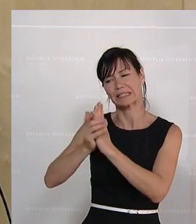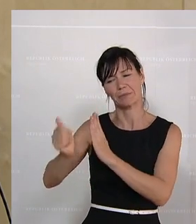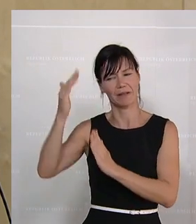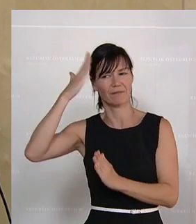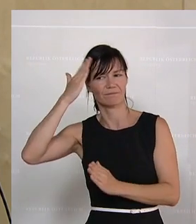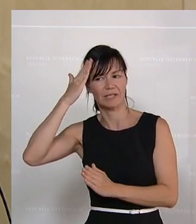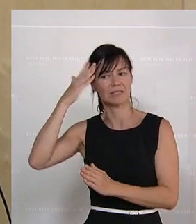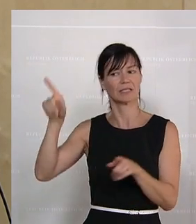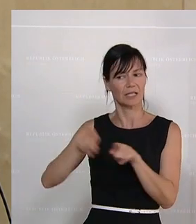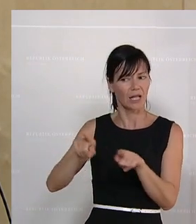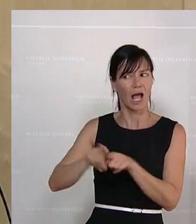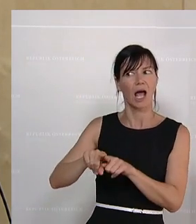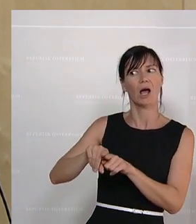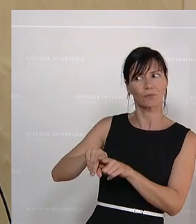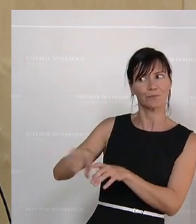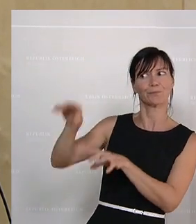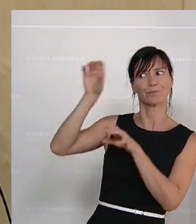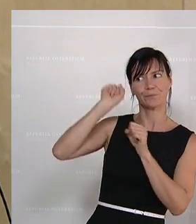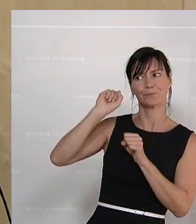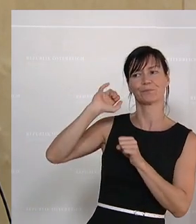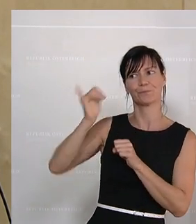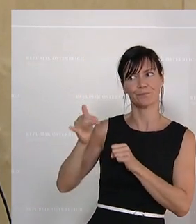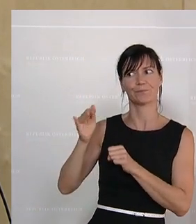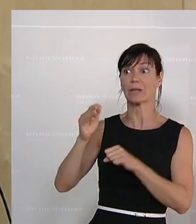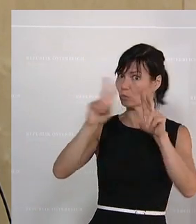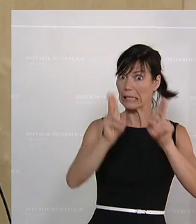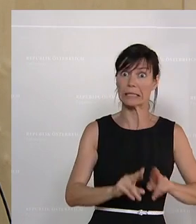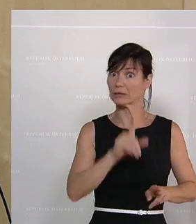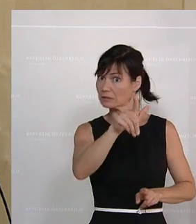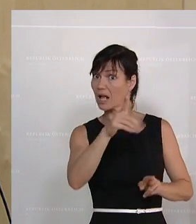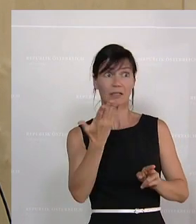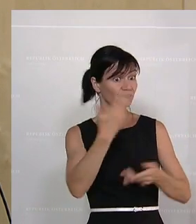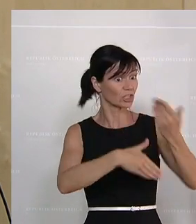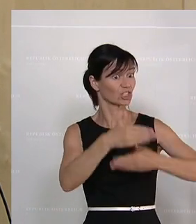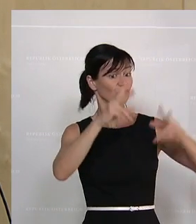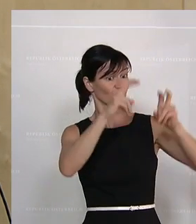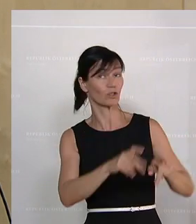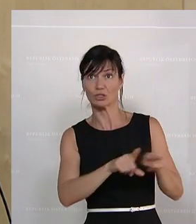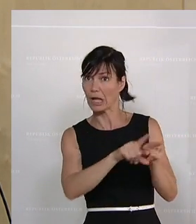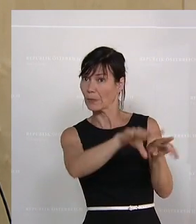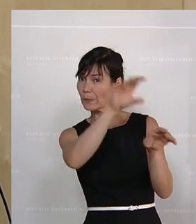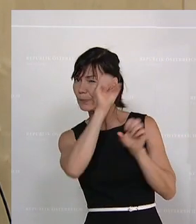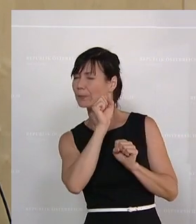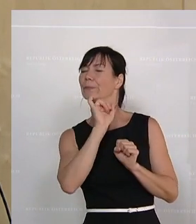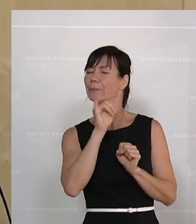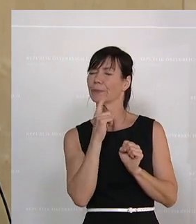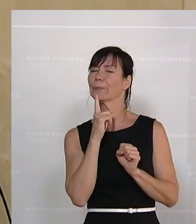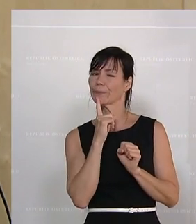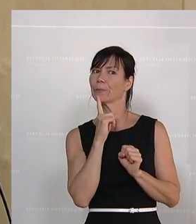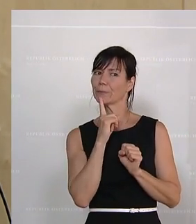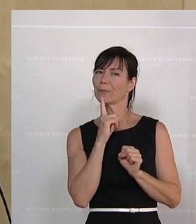aber auch international darauf zu hören ich glaube das ist unbedingt notwendig und im kampf gegen die teuerung